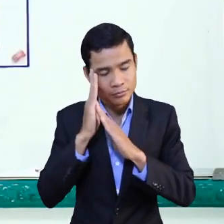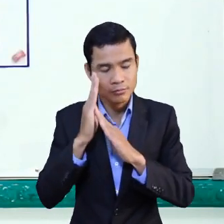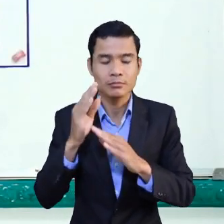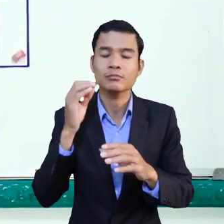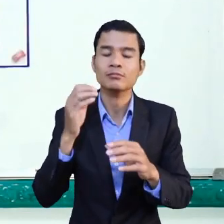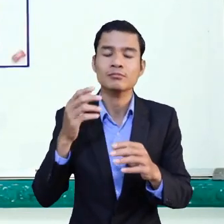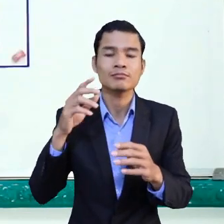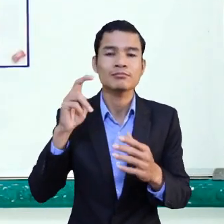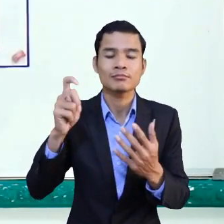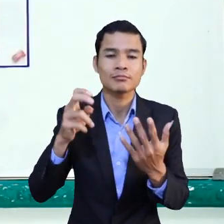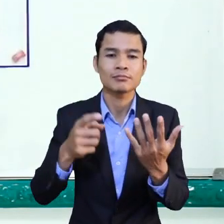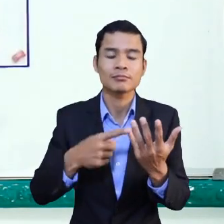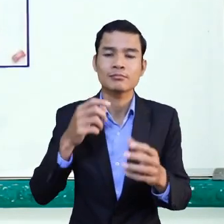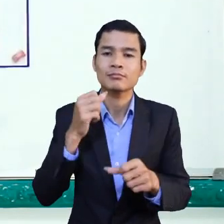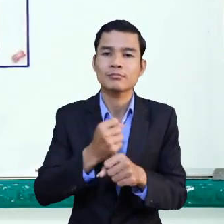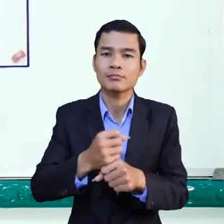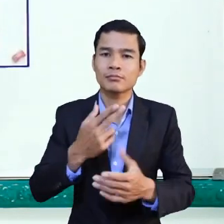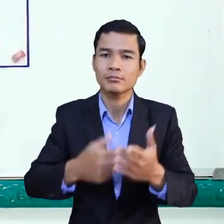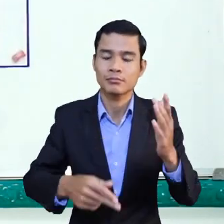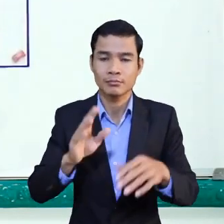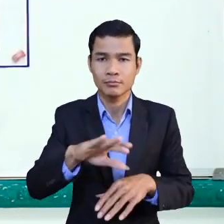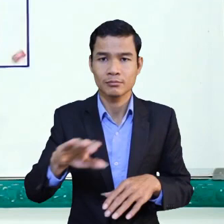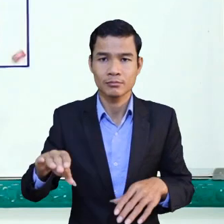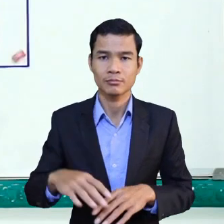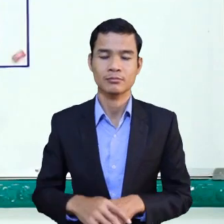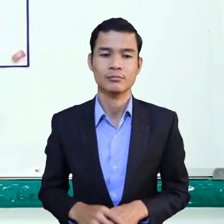ចាមុនពេលដេកគាត់ធ្វើអ្វីមិញកូន